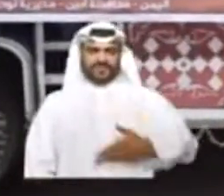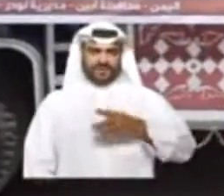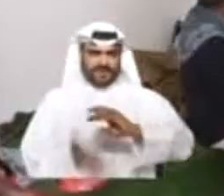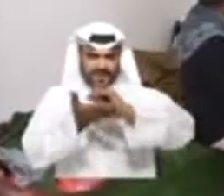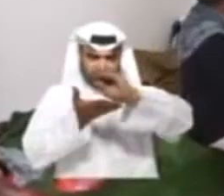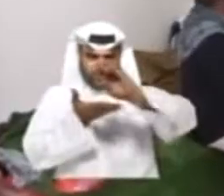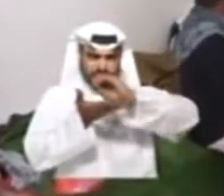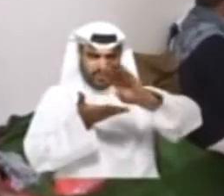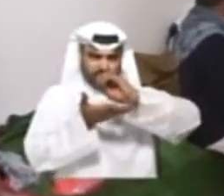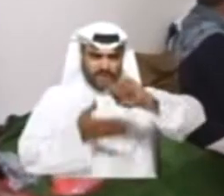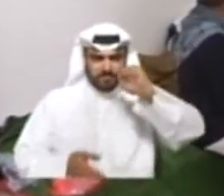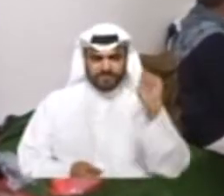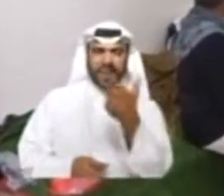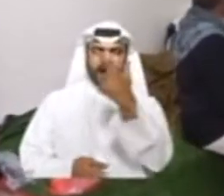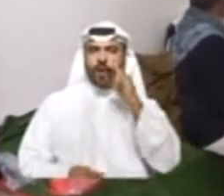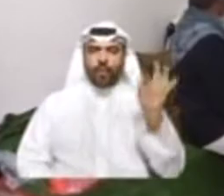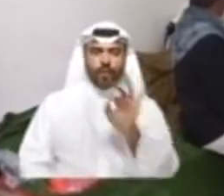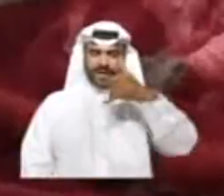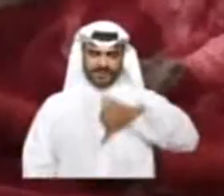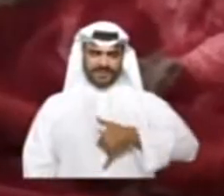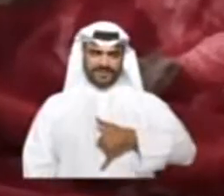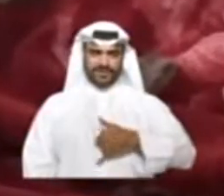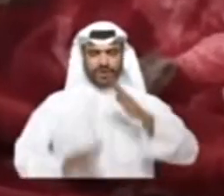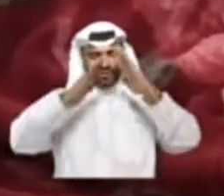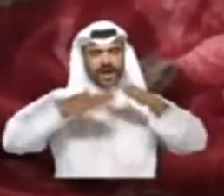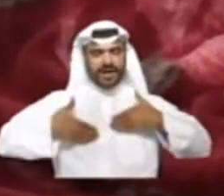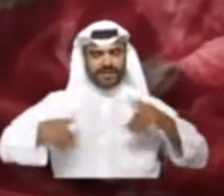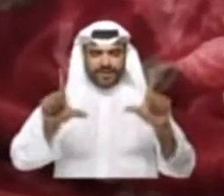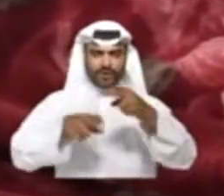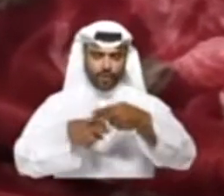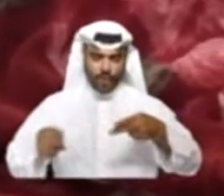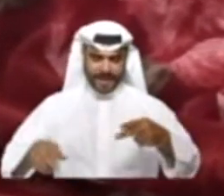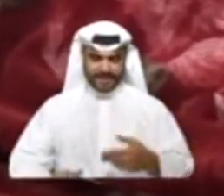مثيلاتها بكل جدارة. ديما دحدال، تلفزيون دولة الكويت.